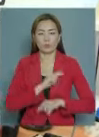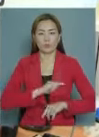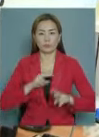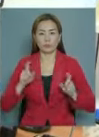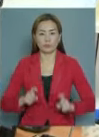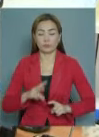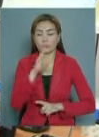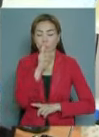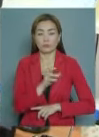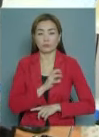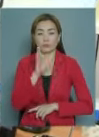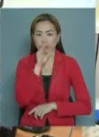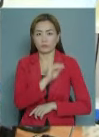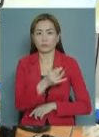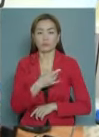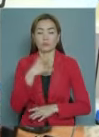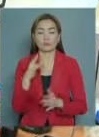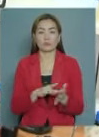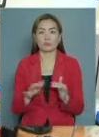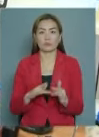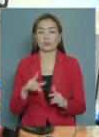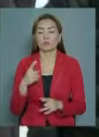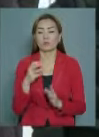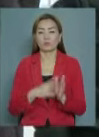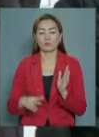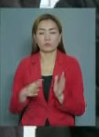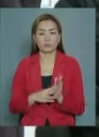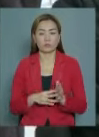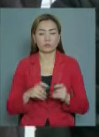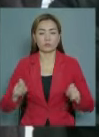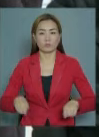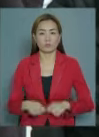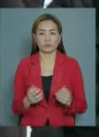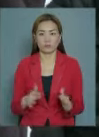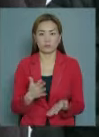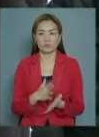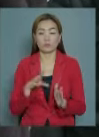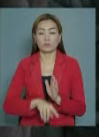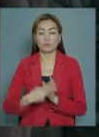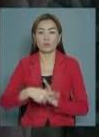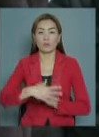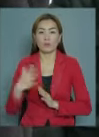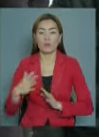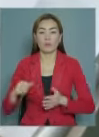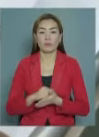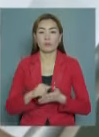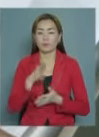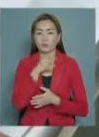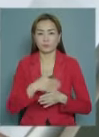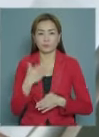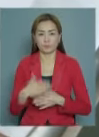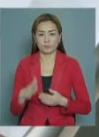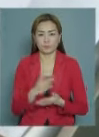пен жоғары жалақы табады. Қала аумағының өзінде іс-шара кезінде 199 құқық бұзушылық тіркелген. Оның ішінде 20-дан астамы құжат мерзімі өтіп